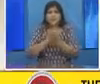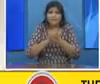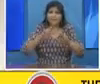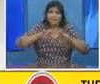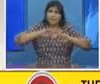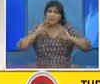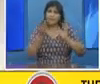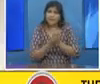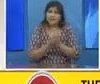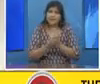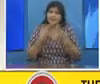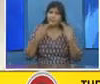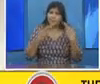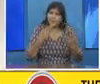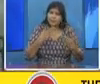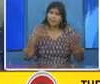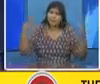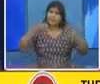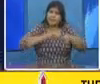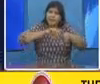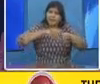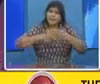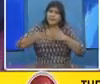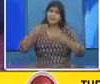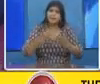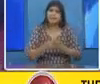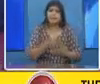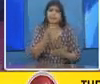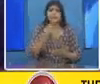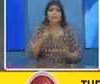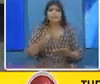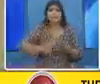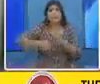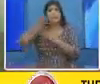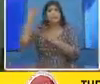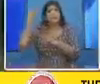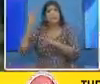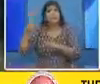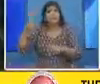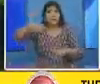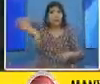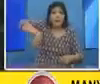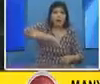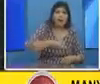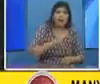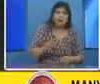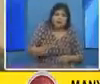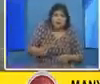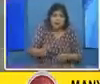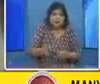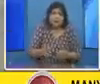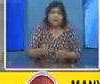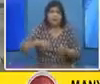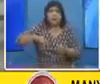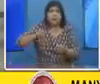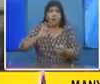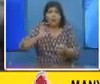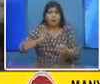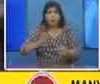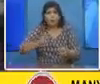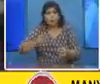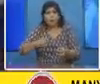उन्होंने जीवन में डिस्कवर किए। कई लोगों ने मुझे पारंपरिक इंडोर गेम्स खेलने और पूरे परिवार